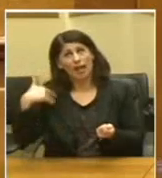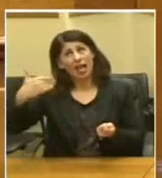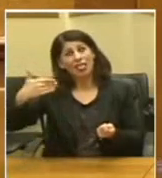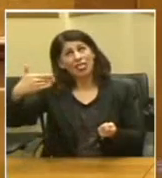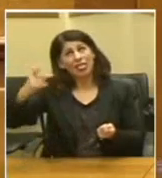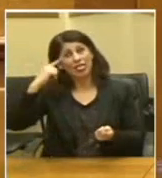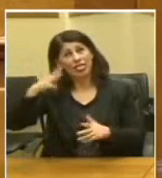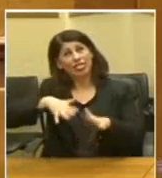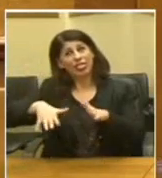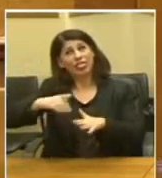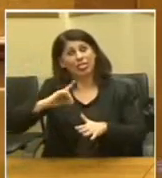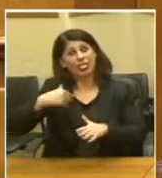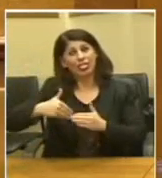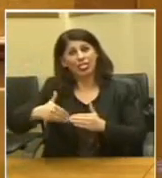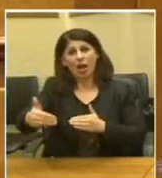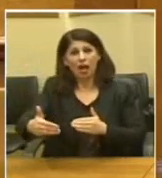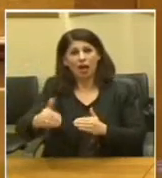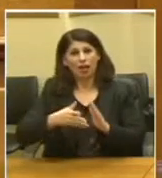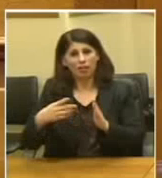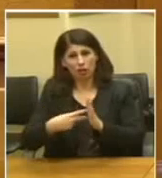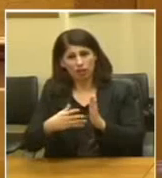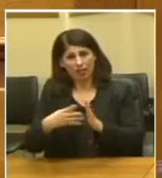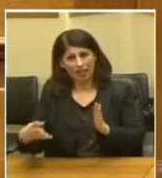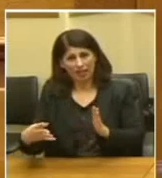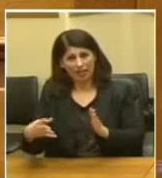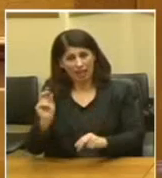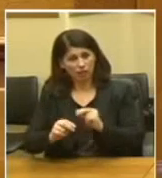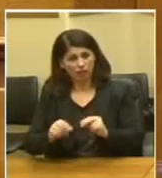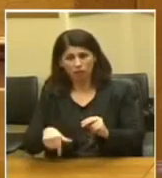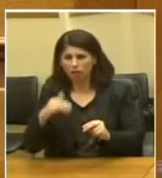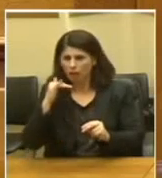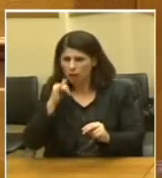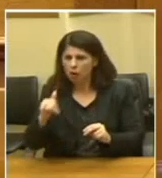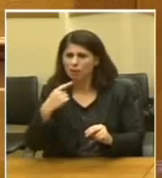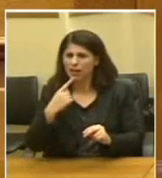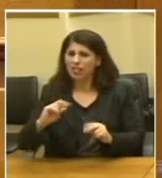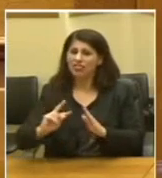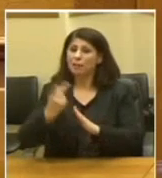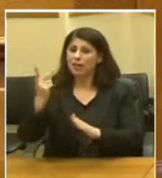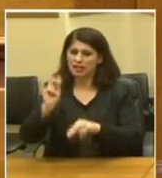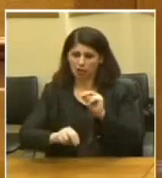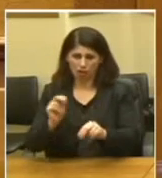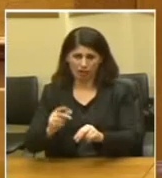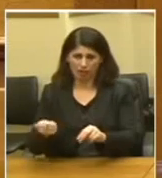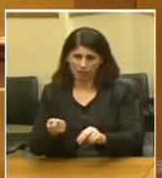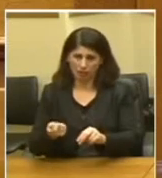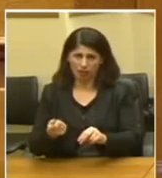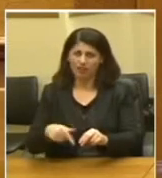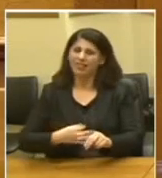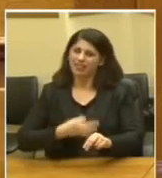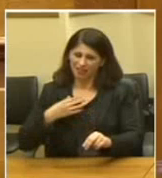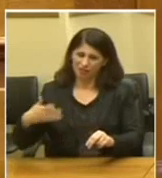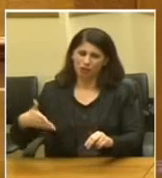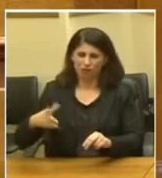γίνουν εκλογές. Αλλά τις τελευταίες μέρες λέτε διαρκώς θα γίνουν διπλές εκλογές. Κύριε Μητσοτάκη,